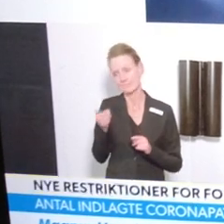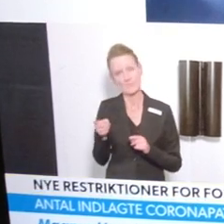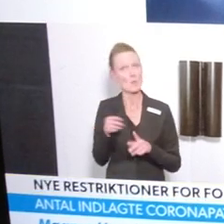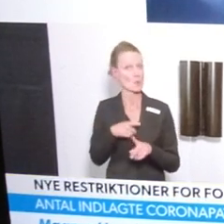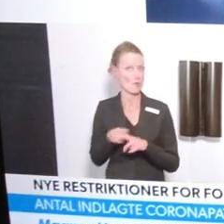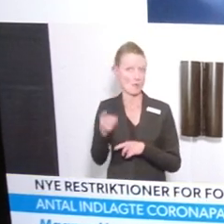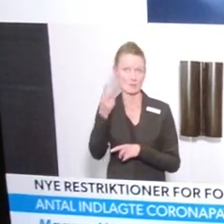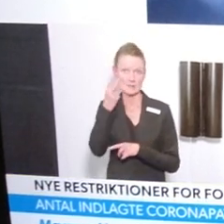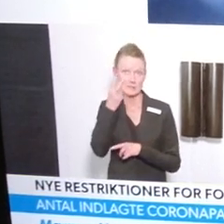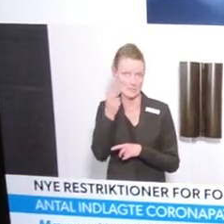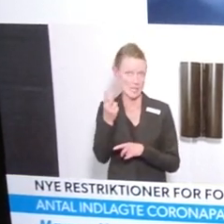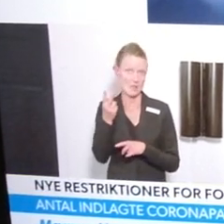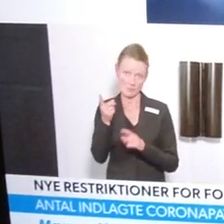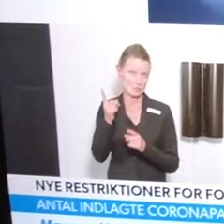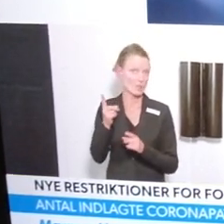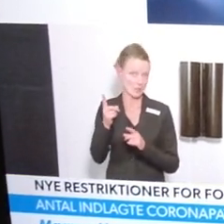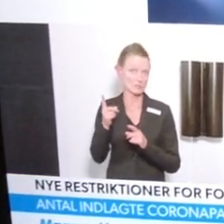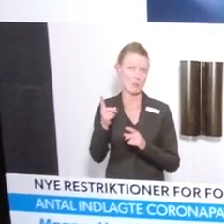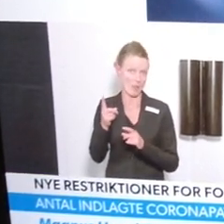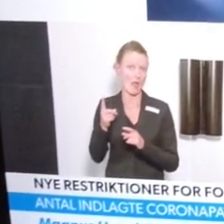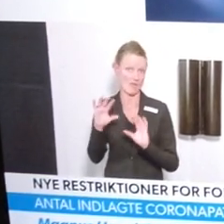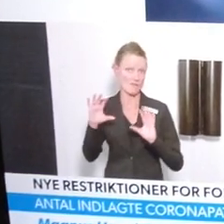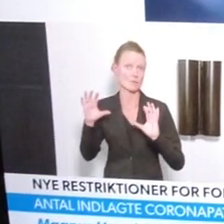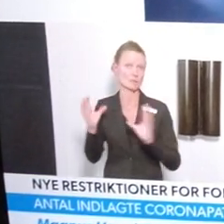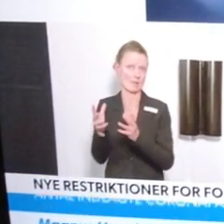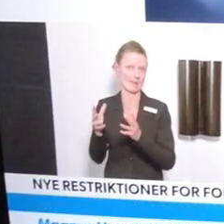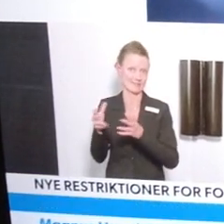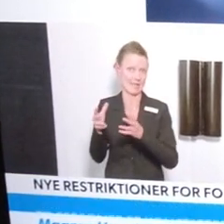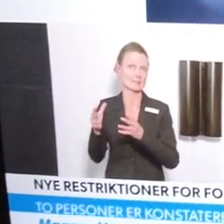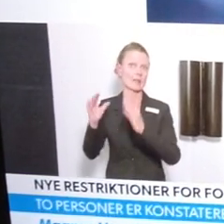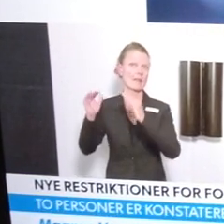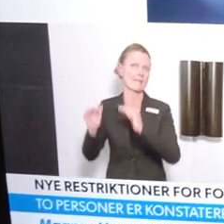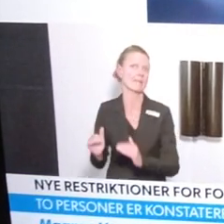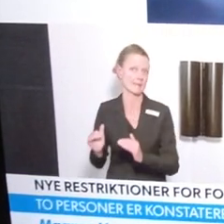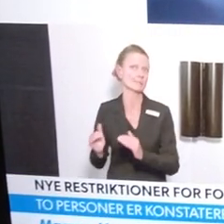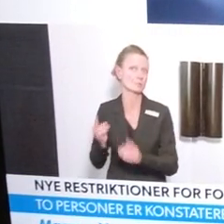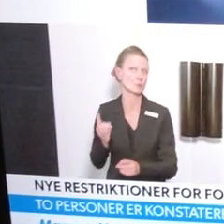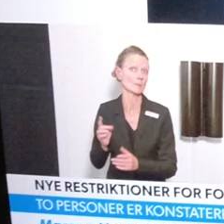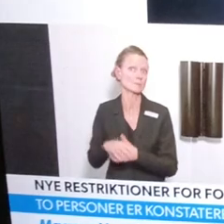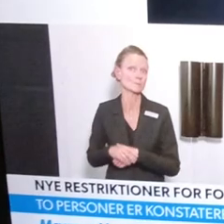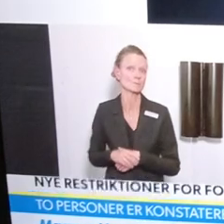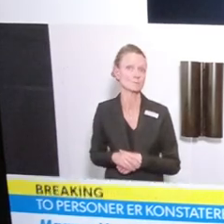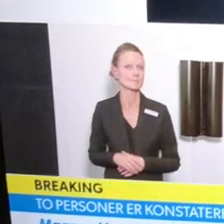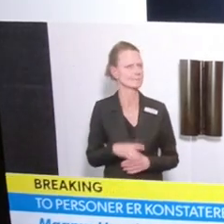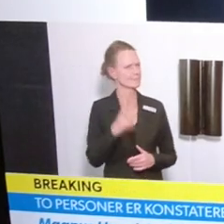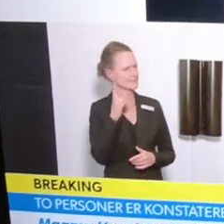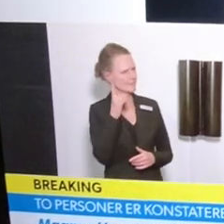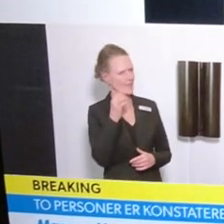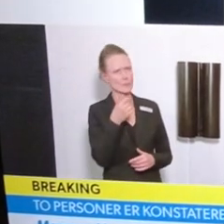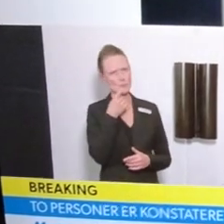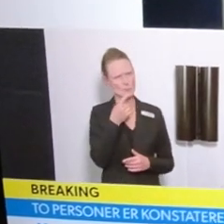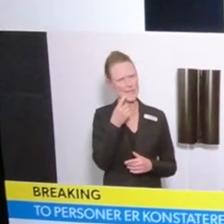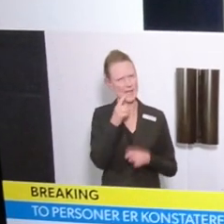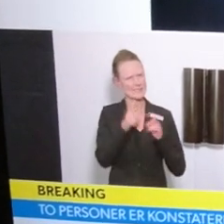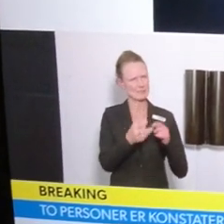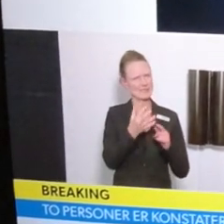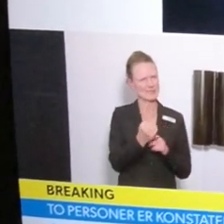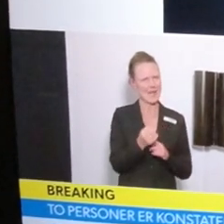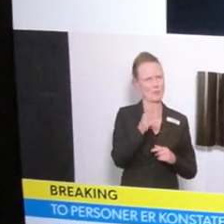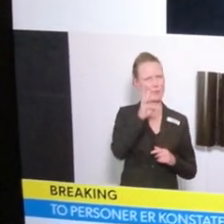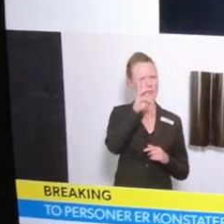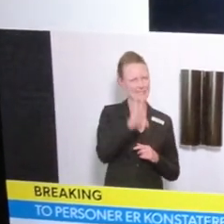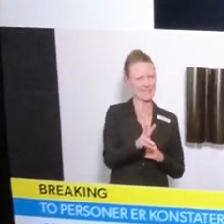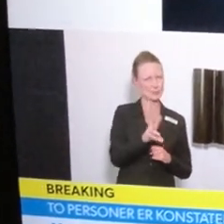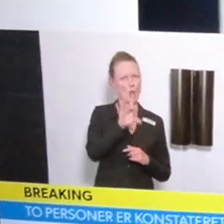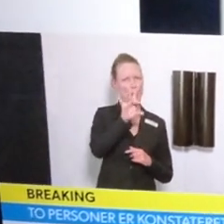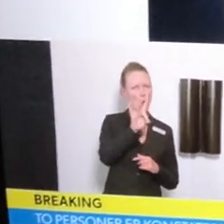lave samfundsstørrelsen endnu mindre. Du nævnte, at dagens smittetal på 678, det jo er, jeg ved ikke, du